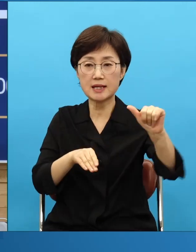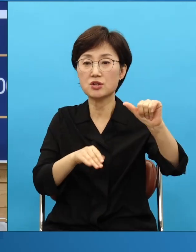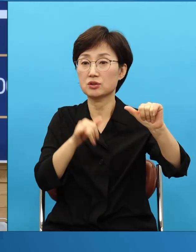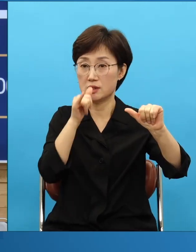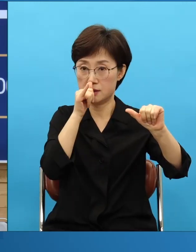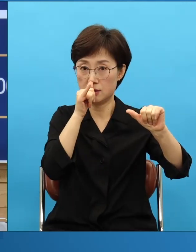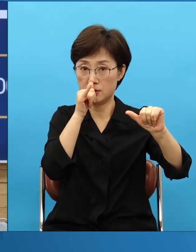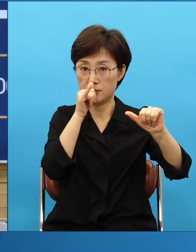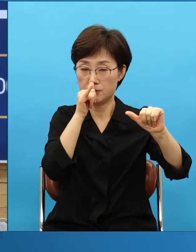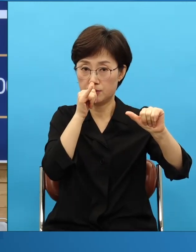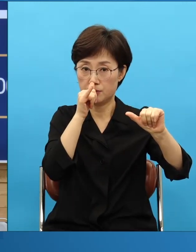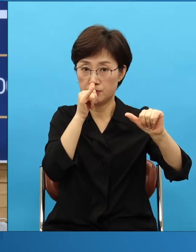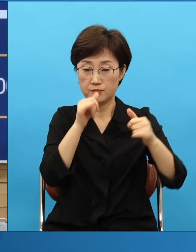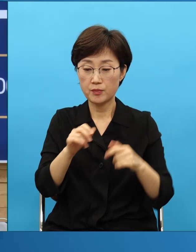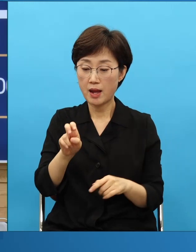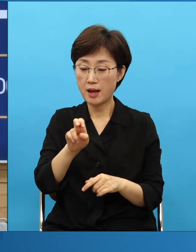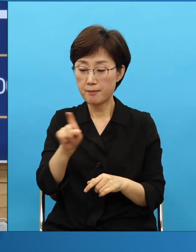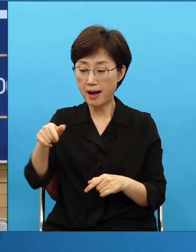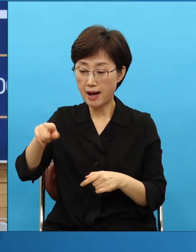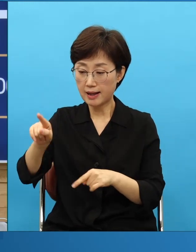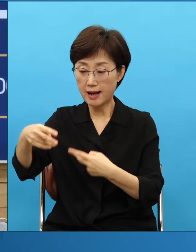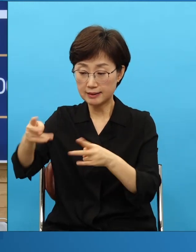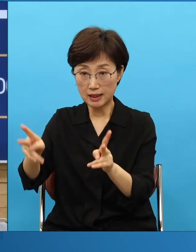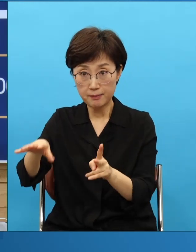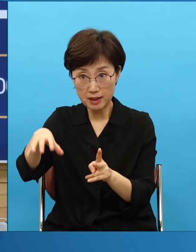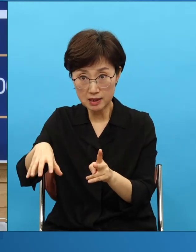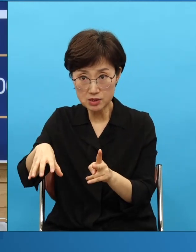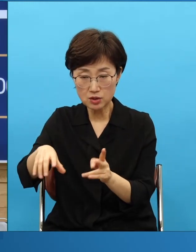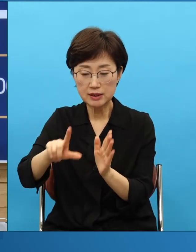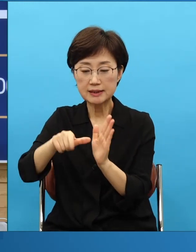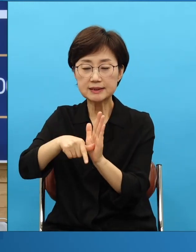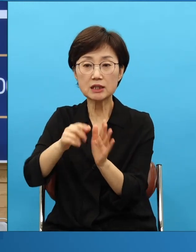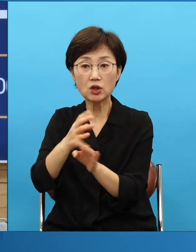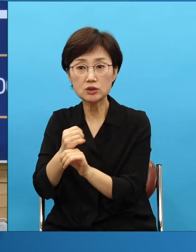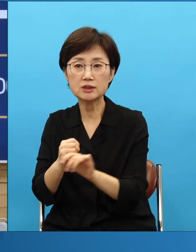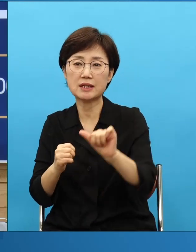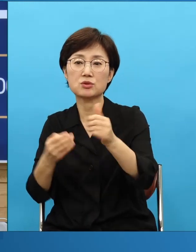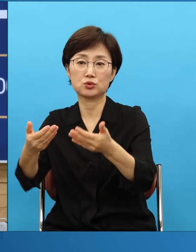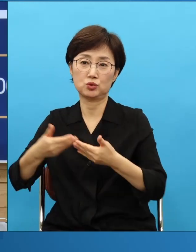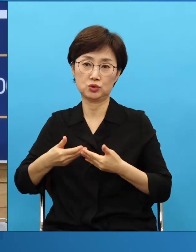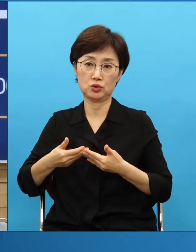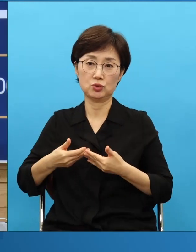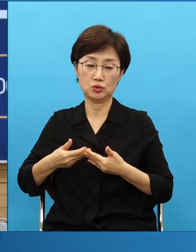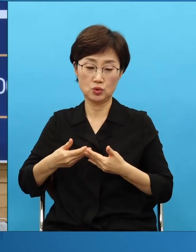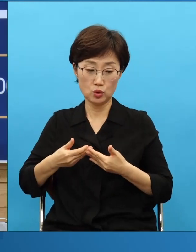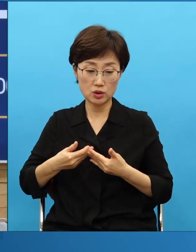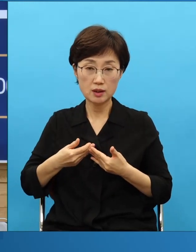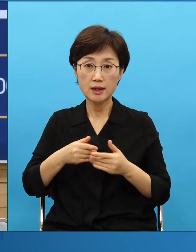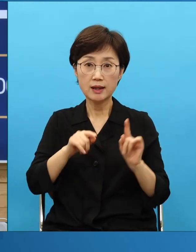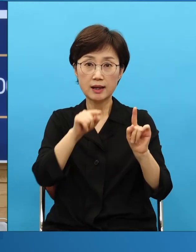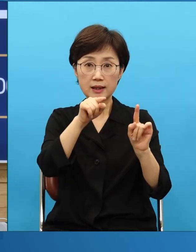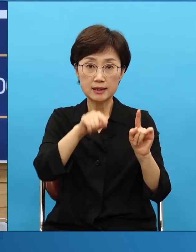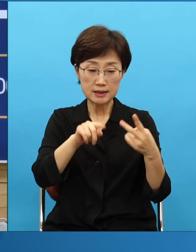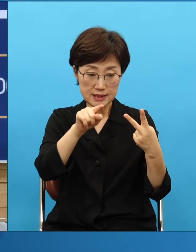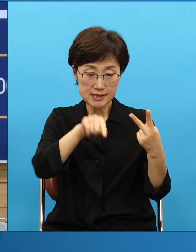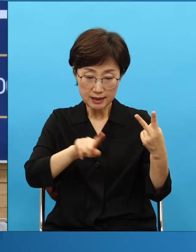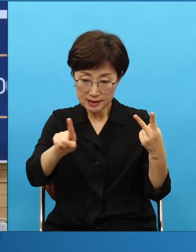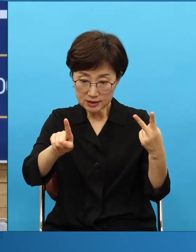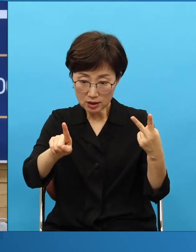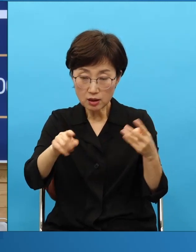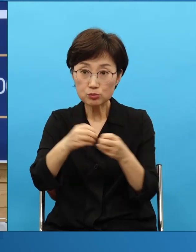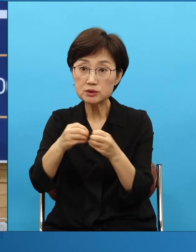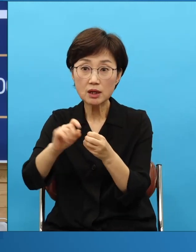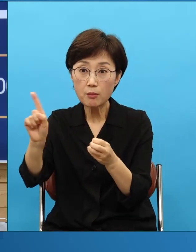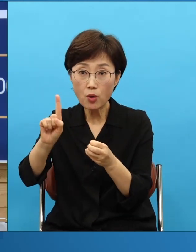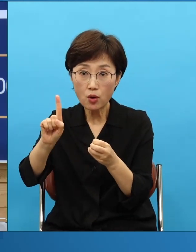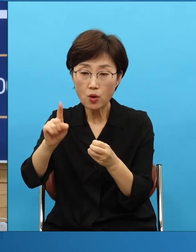뭐라고 나왔습니까? Where do we see 마가다락방에서 that? In Mark's 2장에 upper room. 오순절 날이 이미 이름에 In chapter 2, it says, "When the day of Pentecost came."